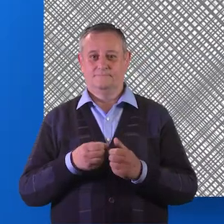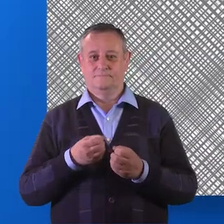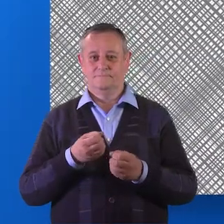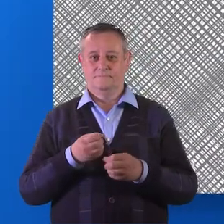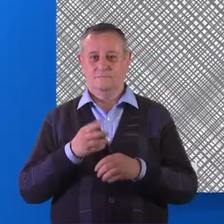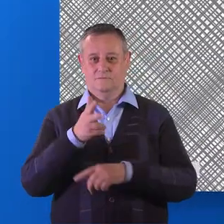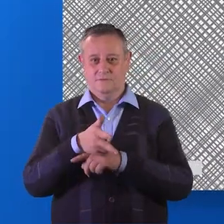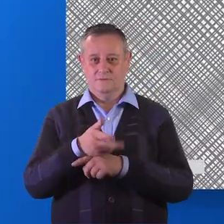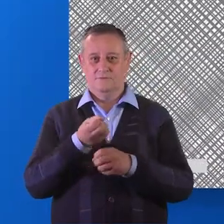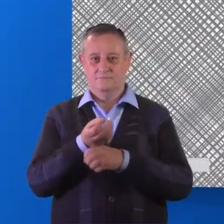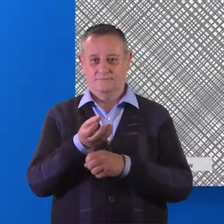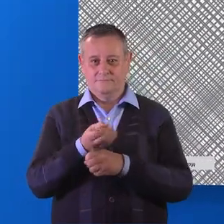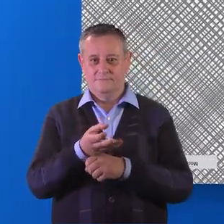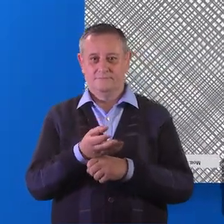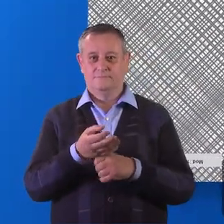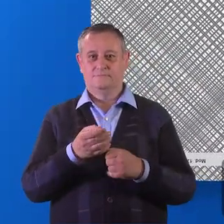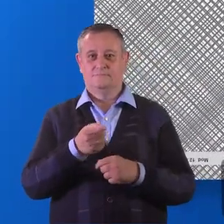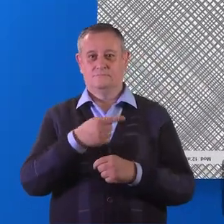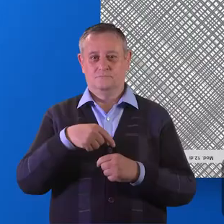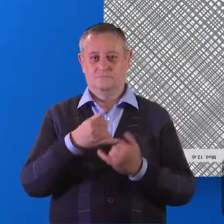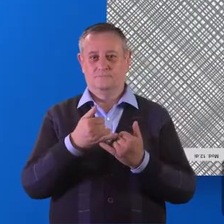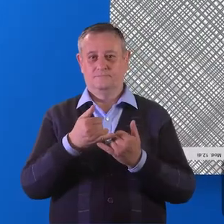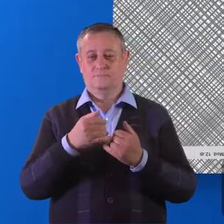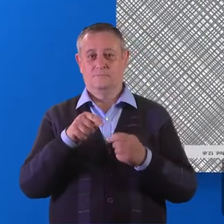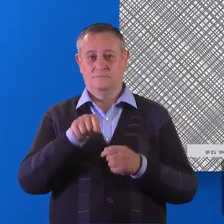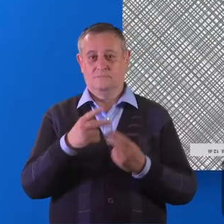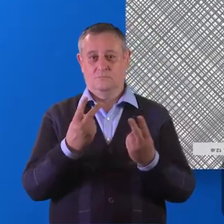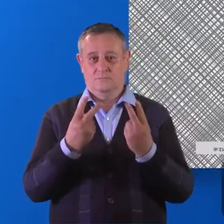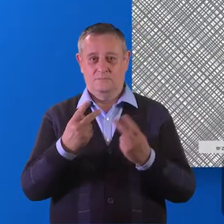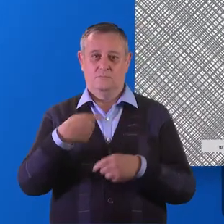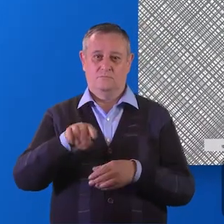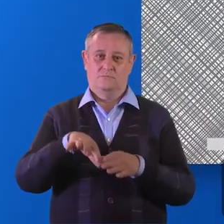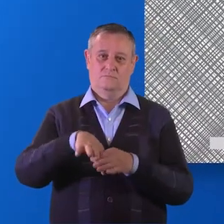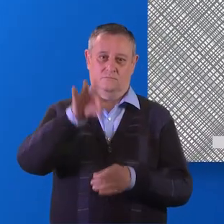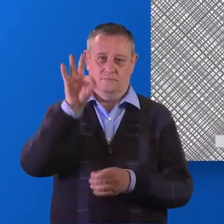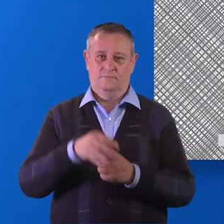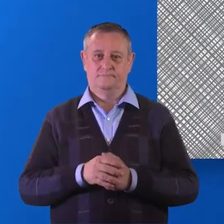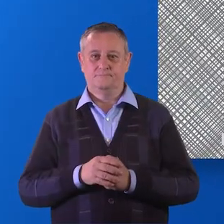in diesem Video erklären wir das ist wichtig für das wählen